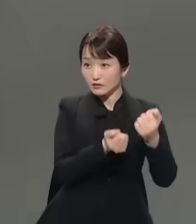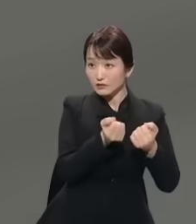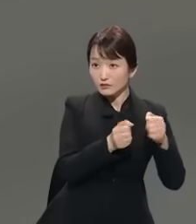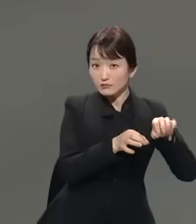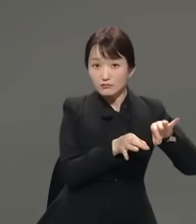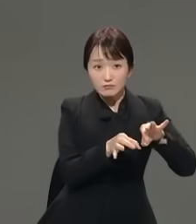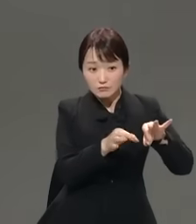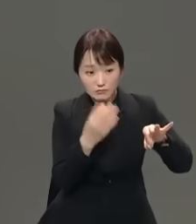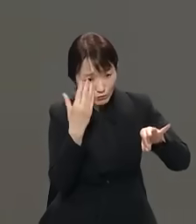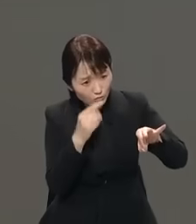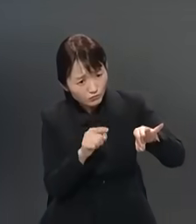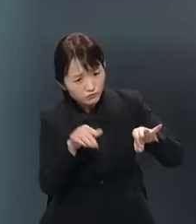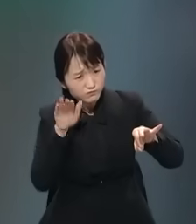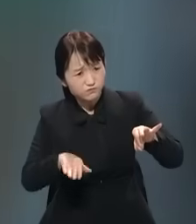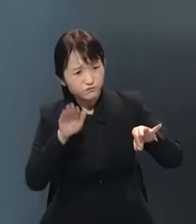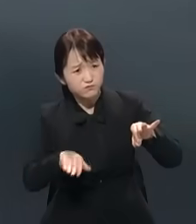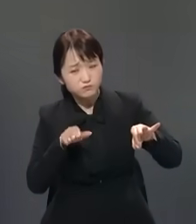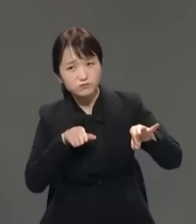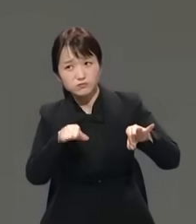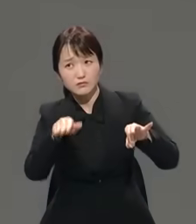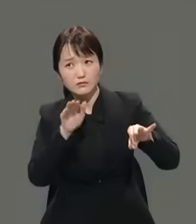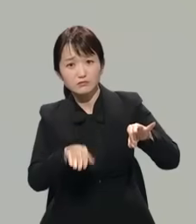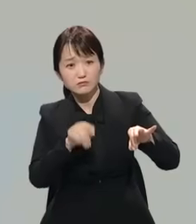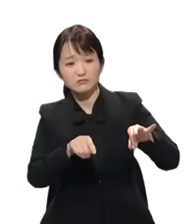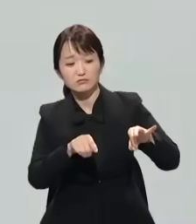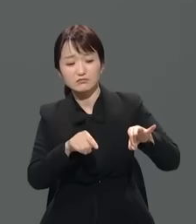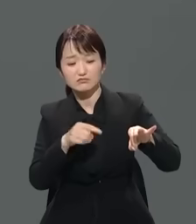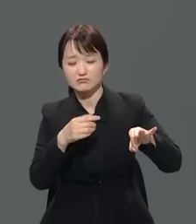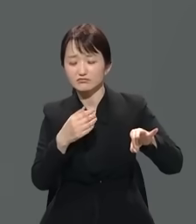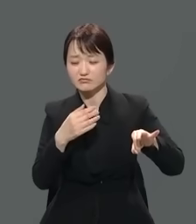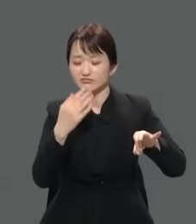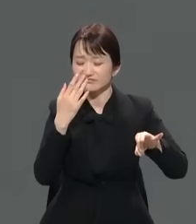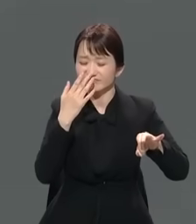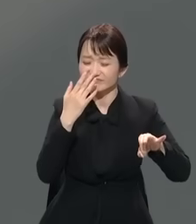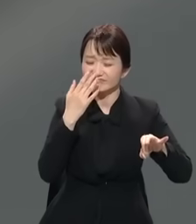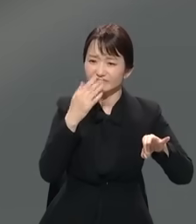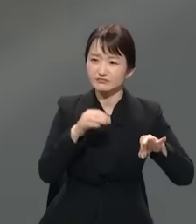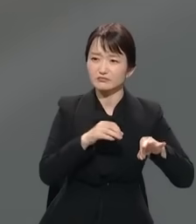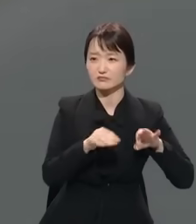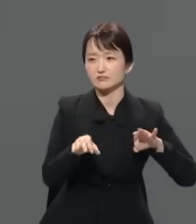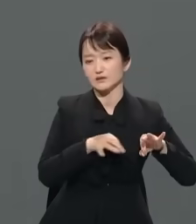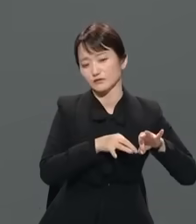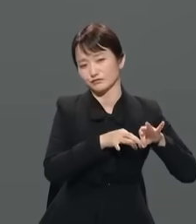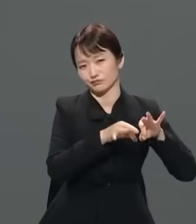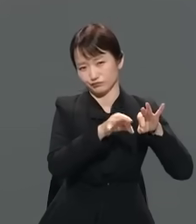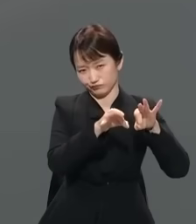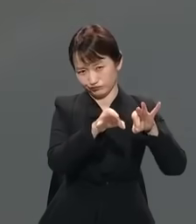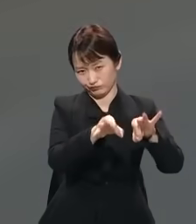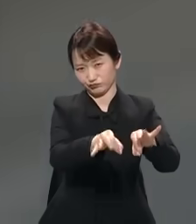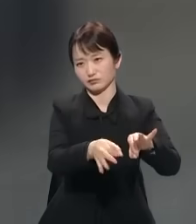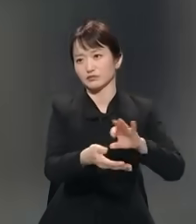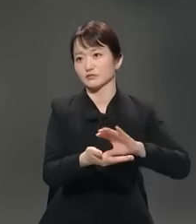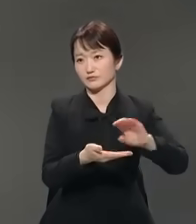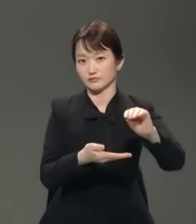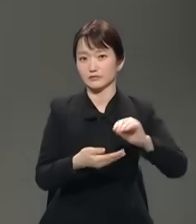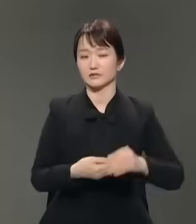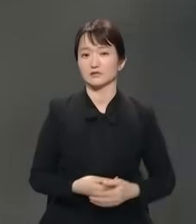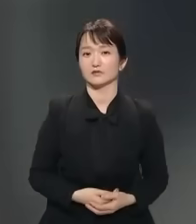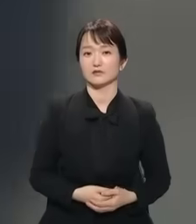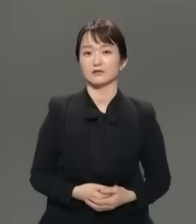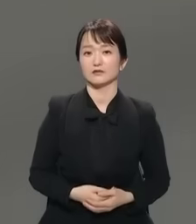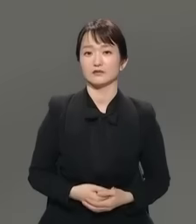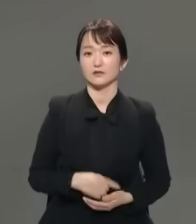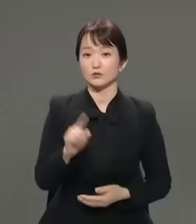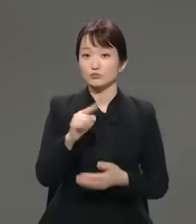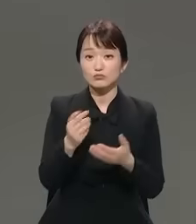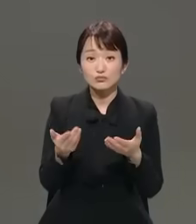지금 내가 뭘 본 거야. 경적을 빵빵 울리지만 그러든지 말든지 자전거는 제갈 길을 저렇게 가고 있습니다. 자, 이게 도대체